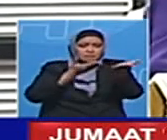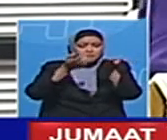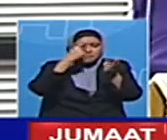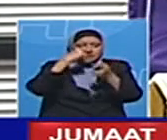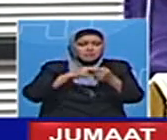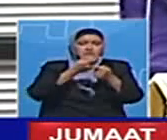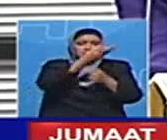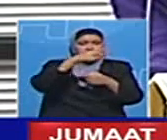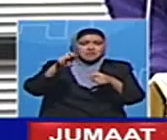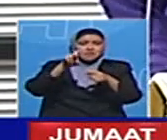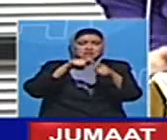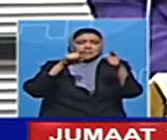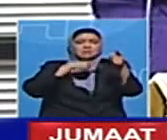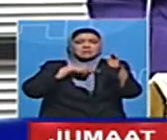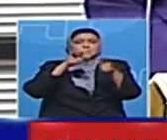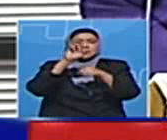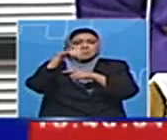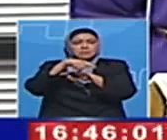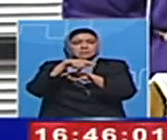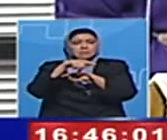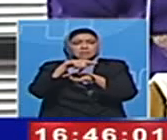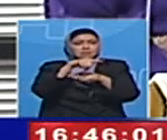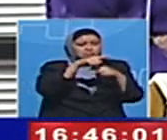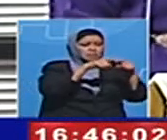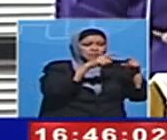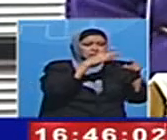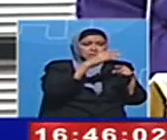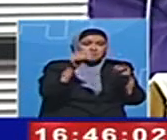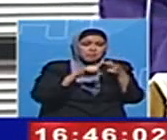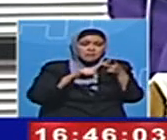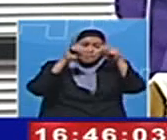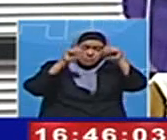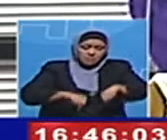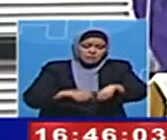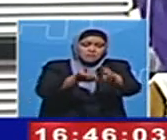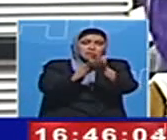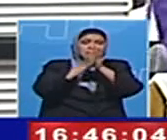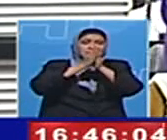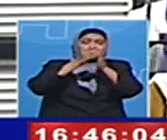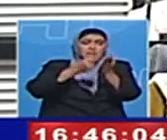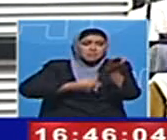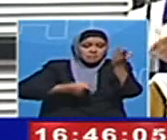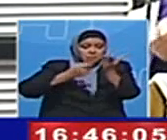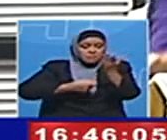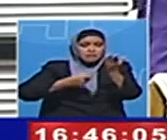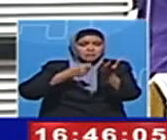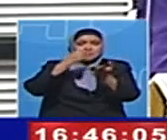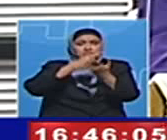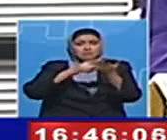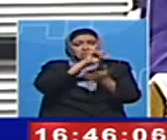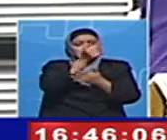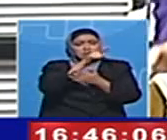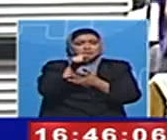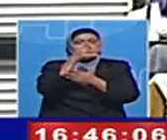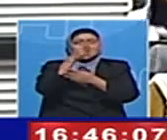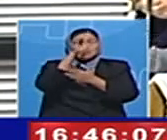tempatan Pada masa ini PKS boleh menuttut pengecualian Cukai pendapatan sebanyak 10 atau 15%